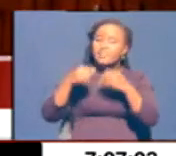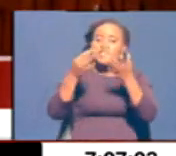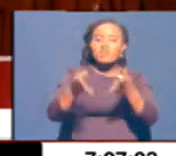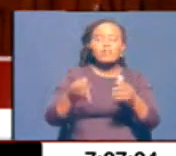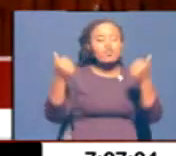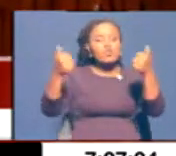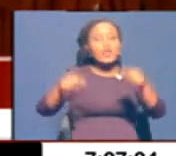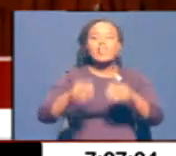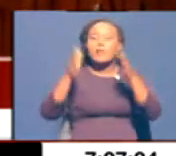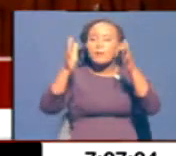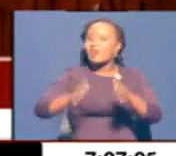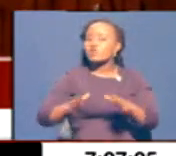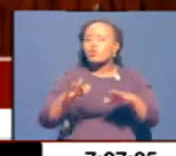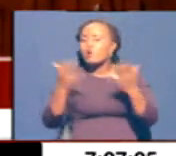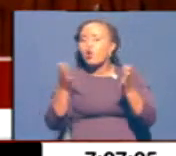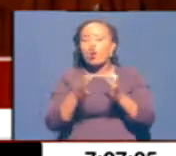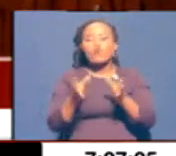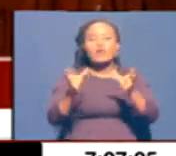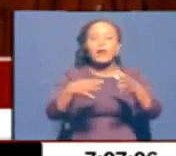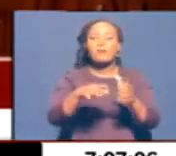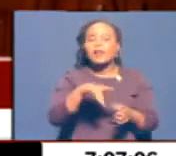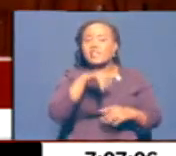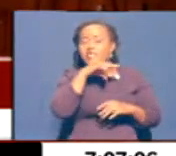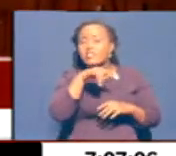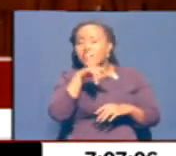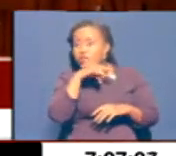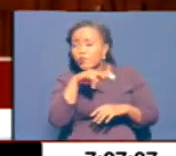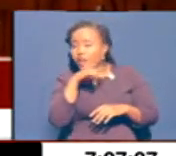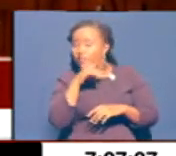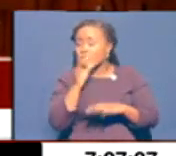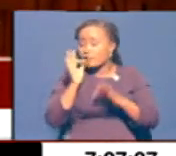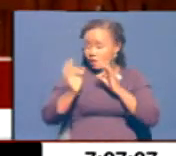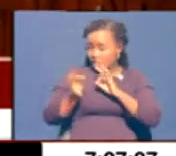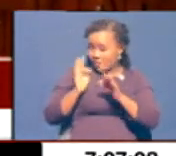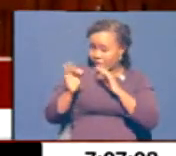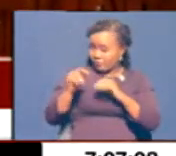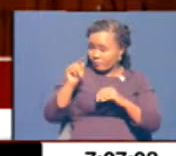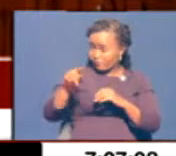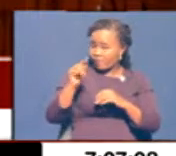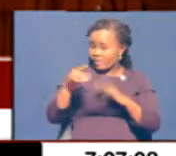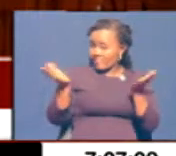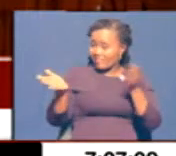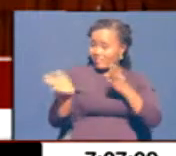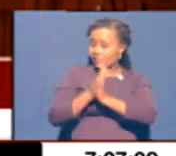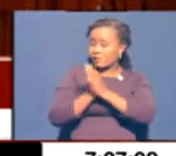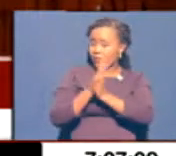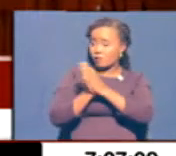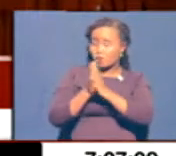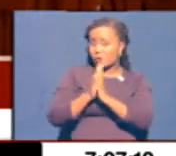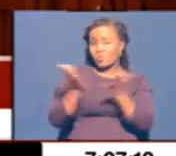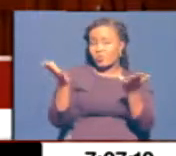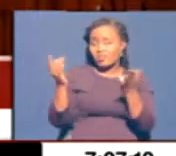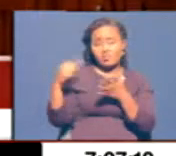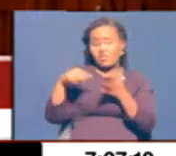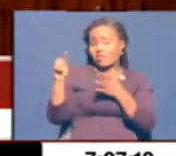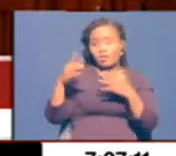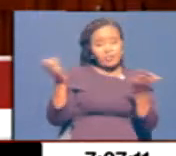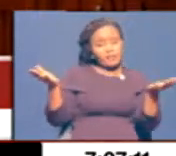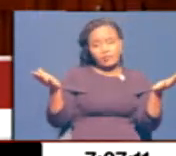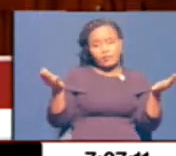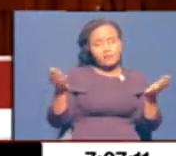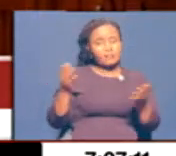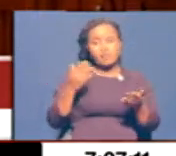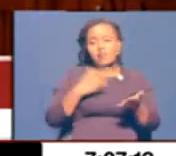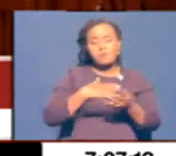any company in Uganda. Now, if this is what it is, then I think we can just say poly